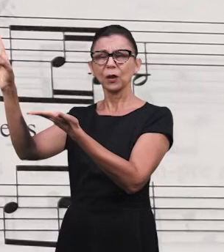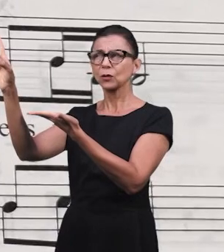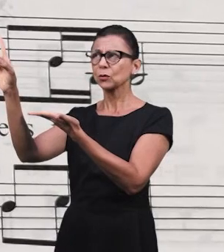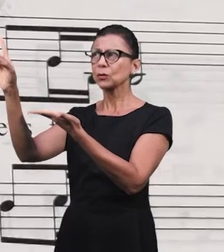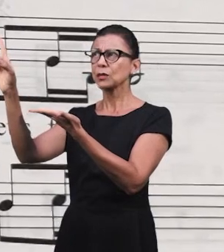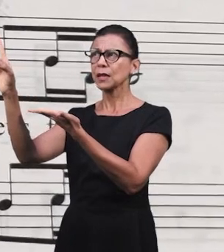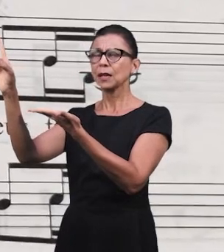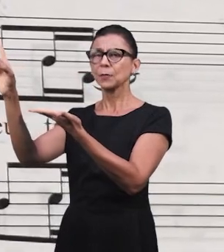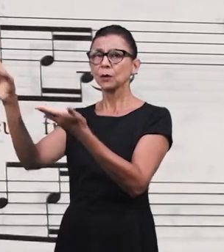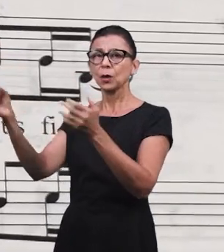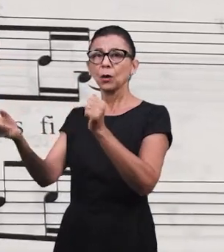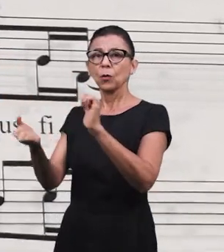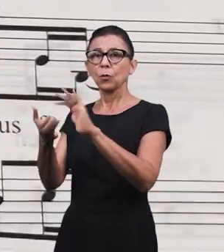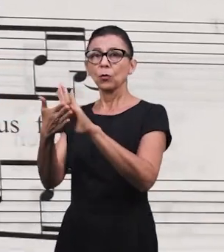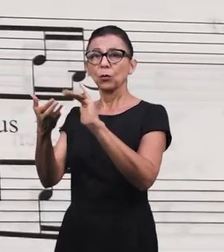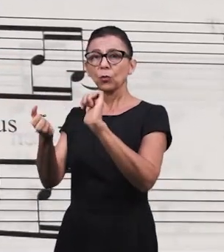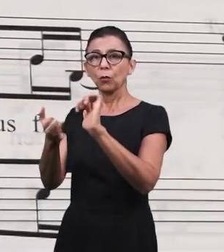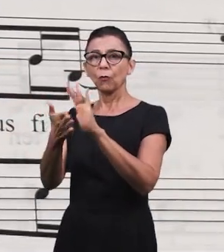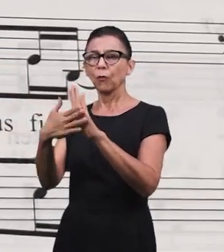дает в уста наши новую